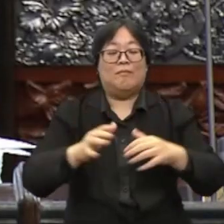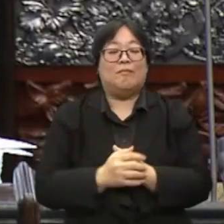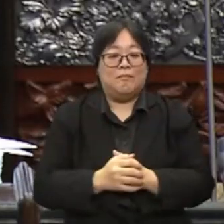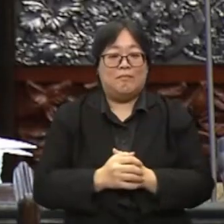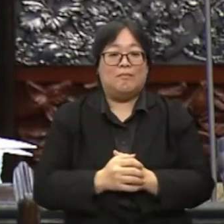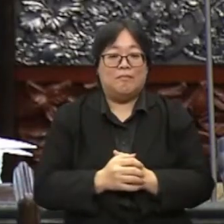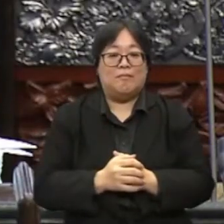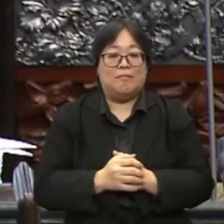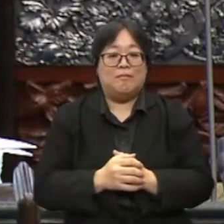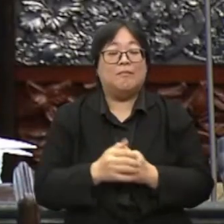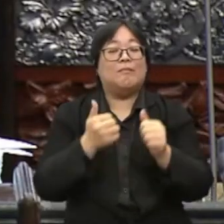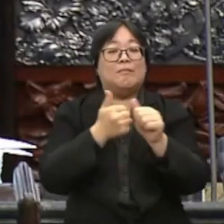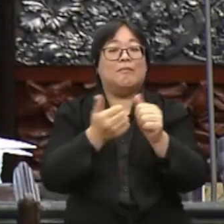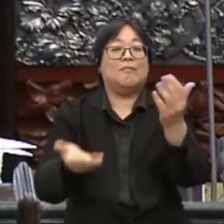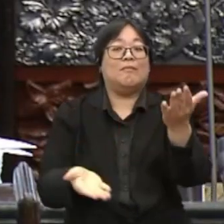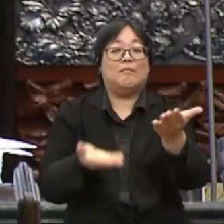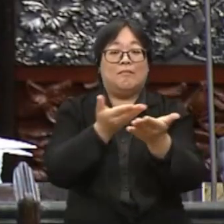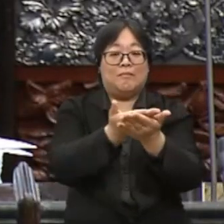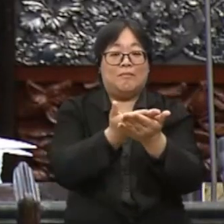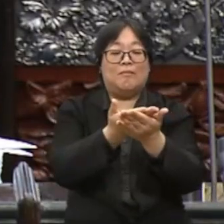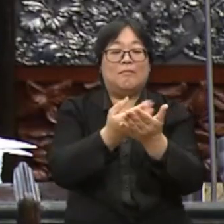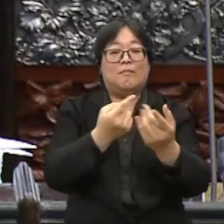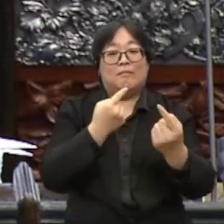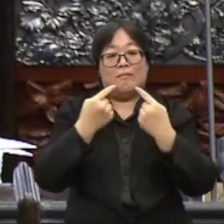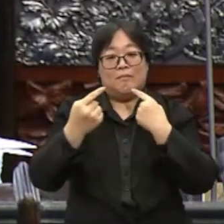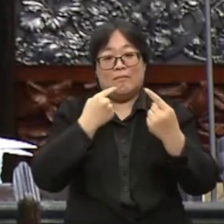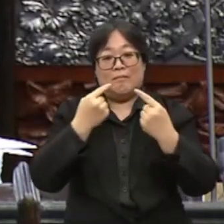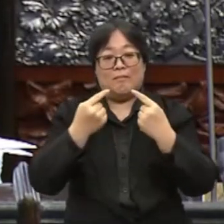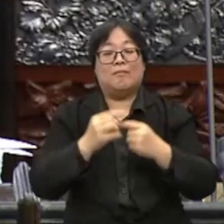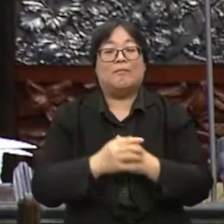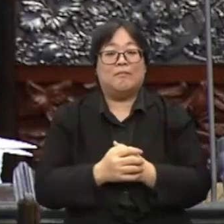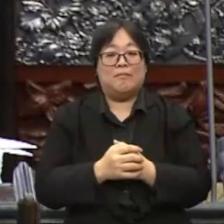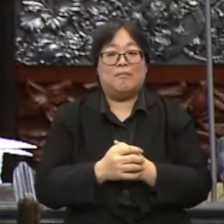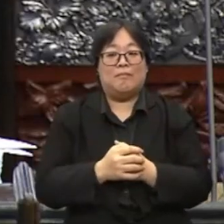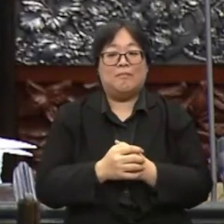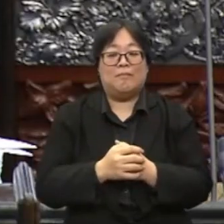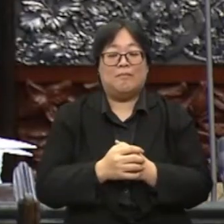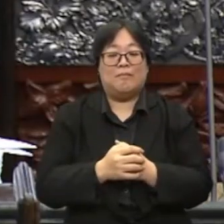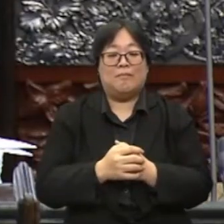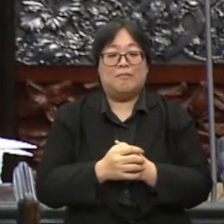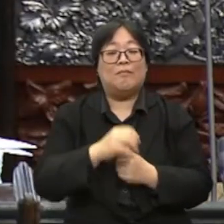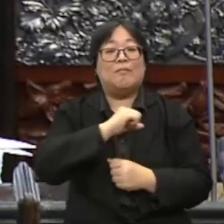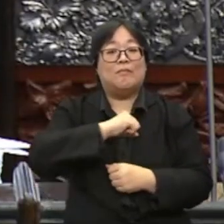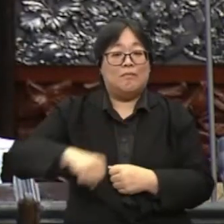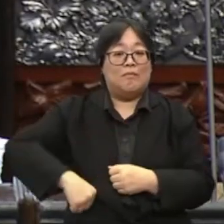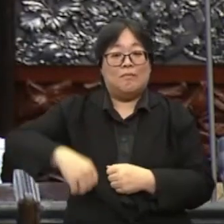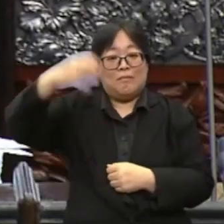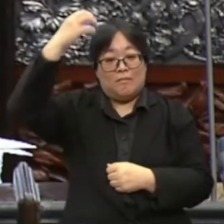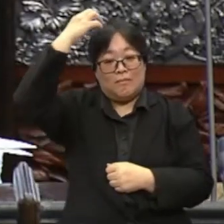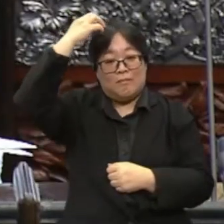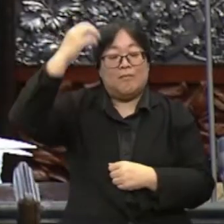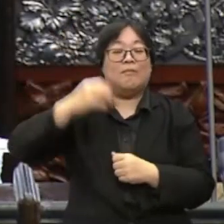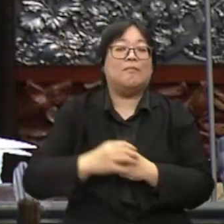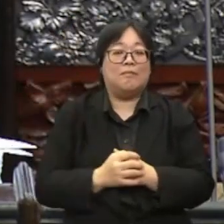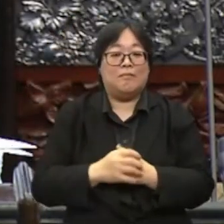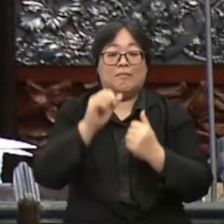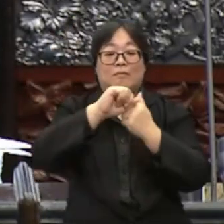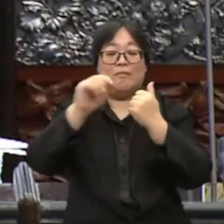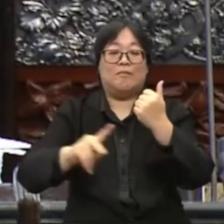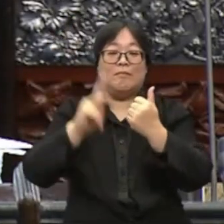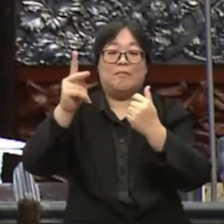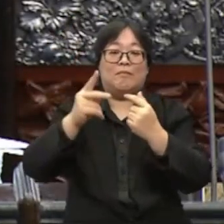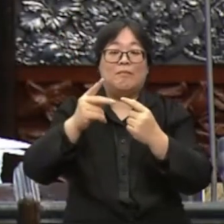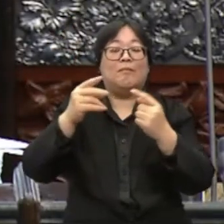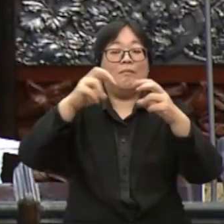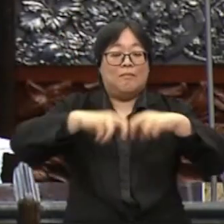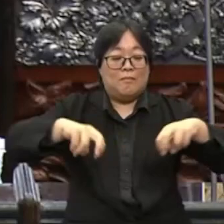sebagaimana cadangan ataupun titah sebenarnya daripada kebawah duli Maha Mulia Sultan Selangor supaya jawatankuasa khas